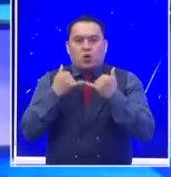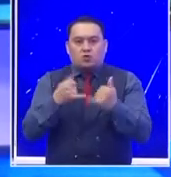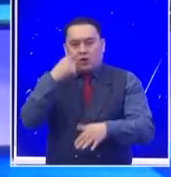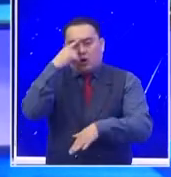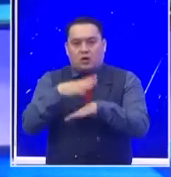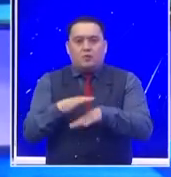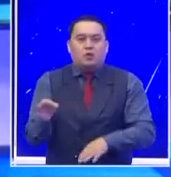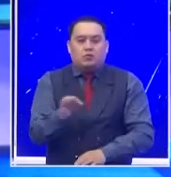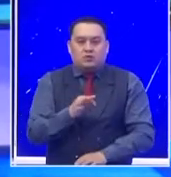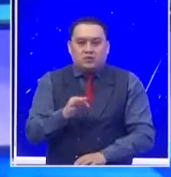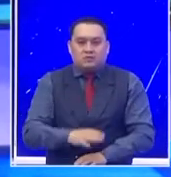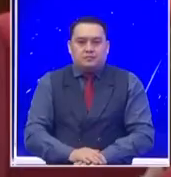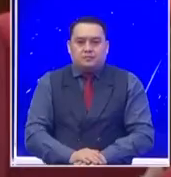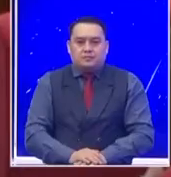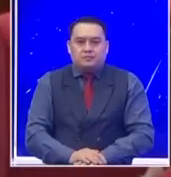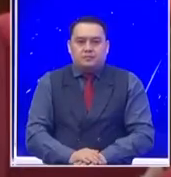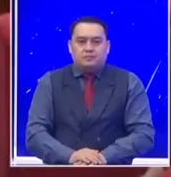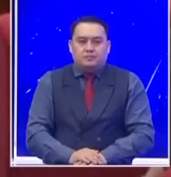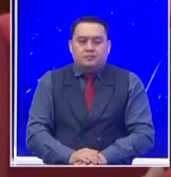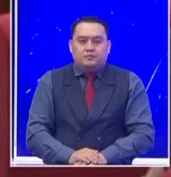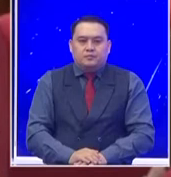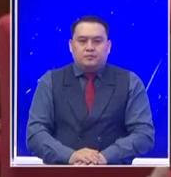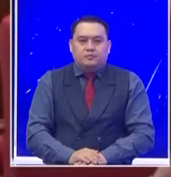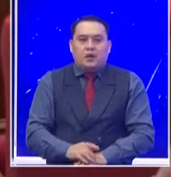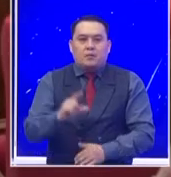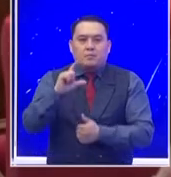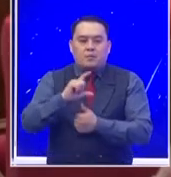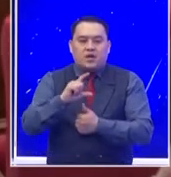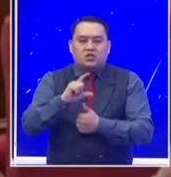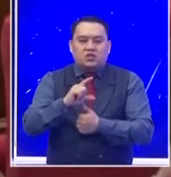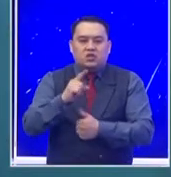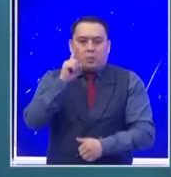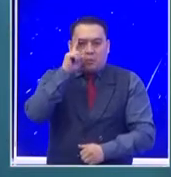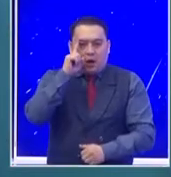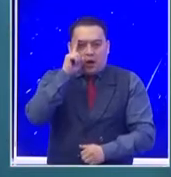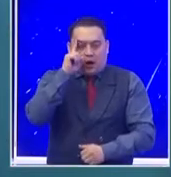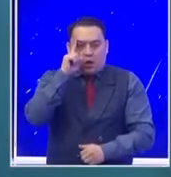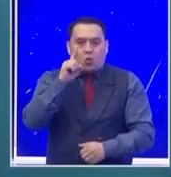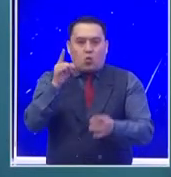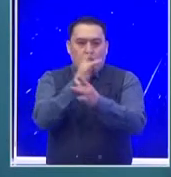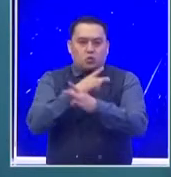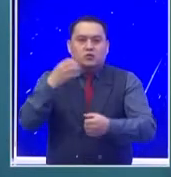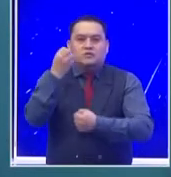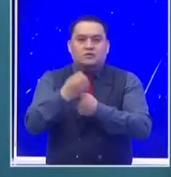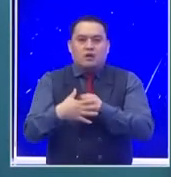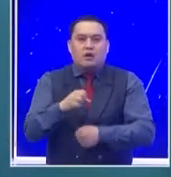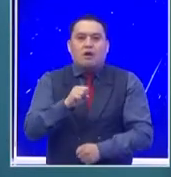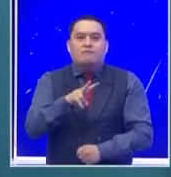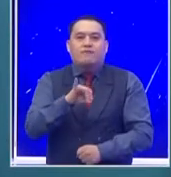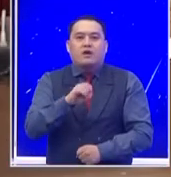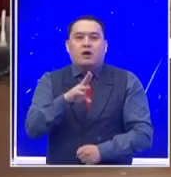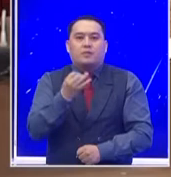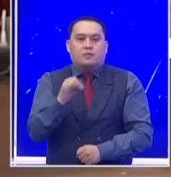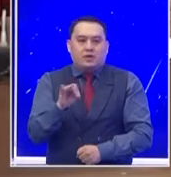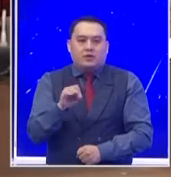алматинской области мечеть в городе баян людей в монголии мавзолей и культурный центр аль-фараби в городе